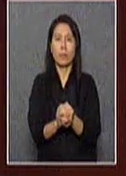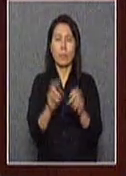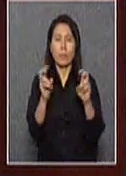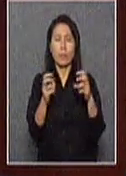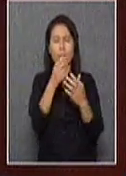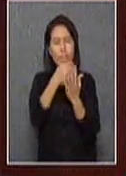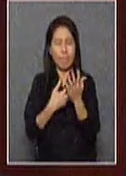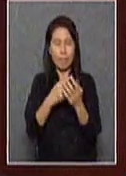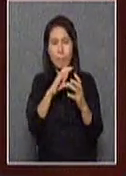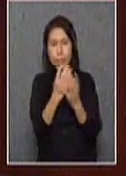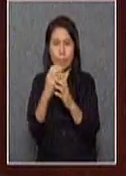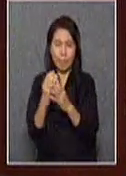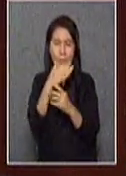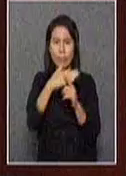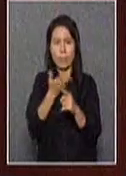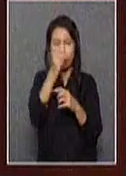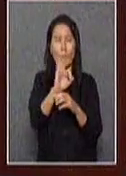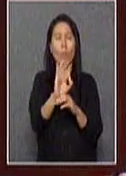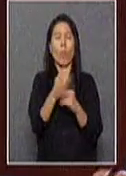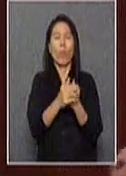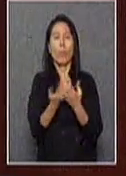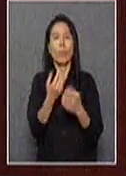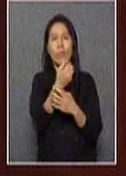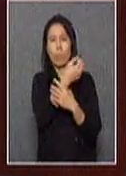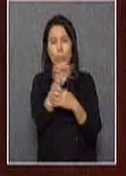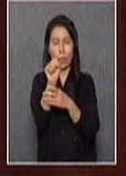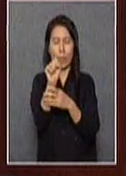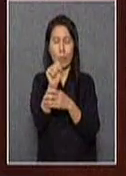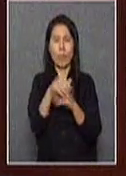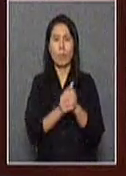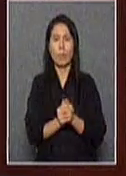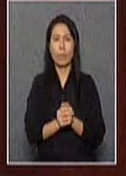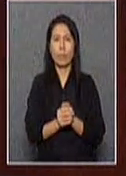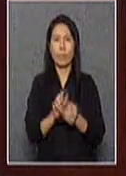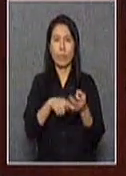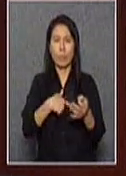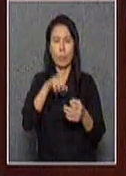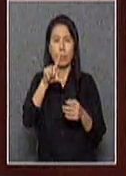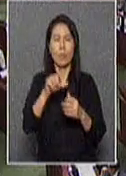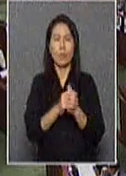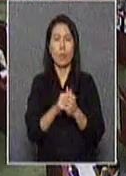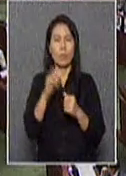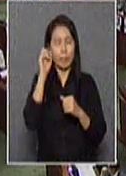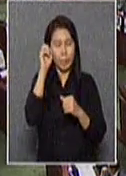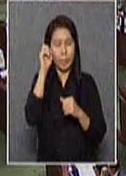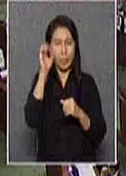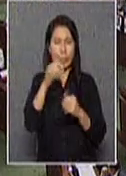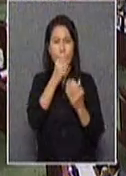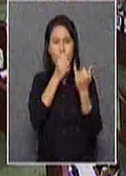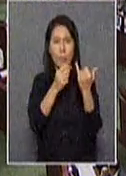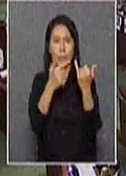兩部分在席委員分別以過半數贊成，我宣布修正案被否決。梁國雄議員，請你動議第687項修正